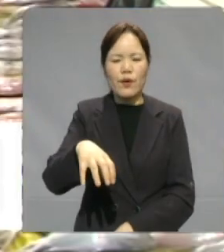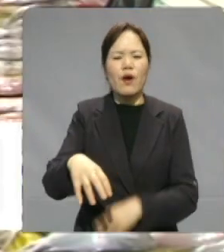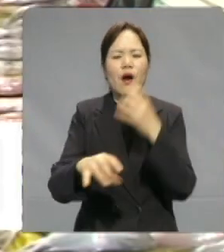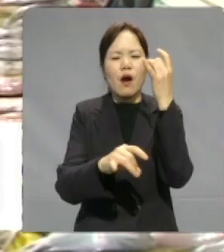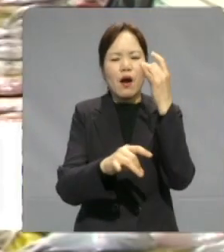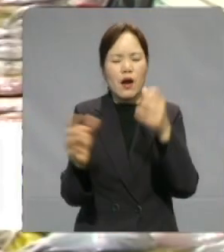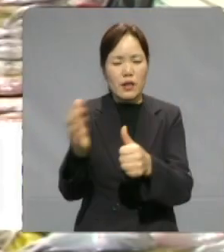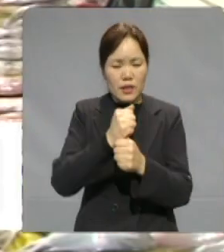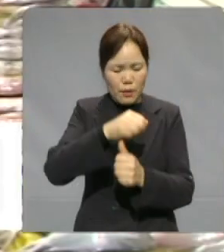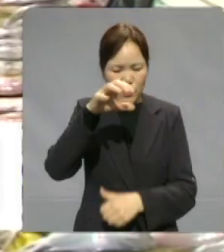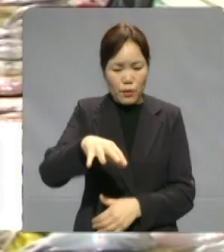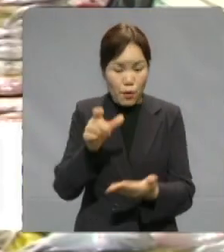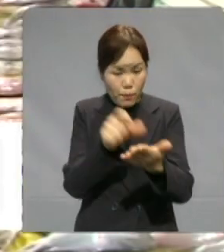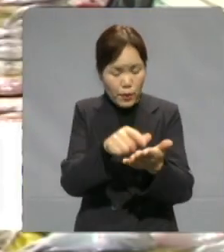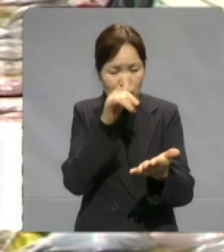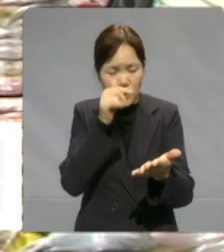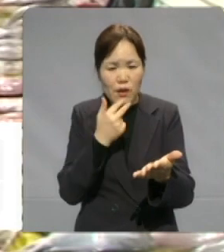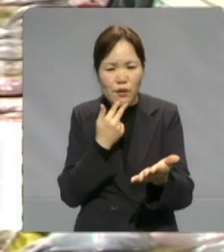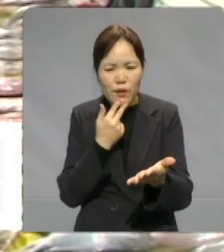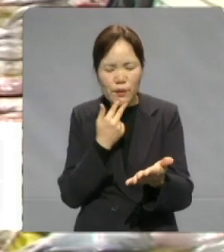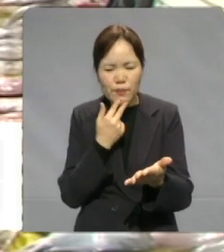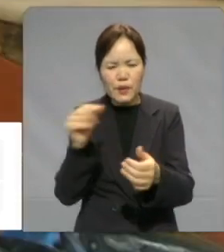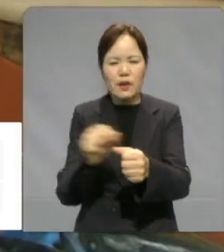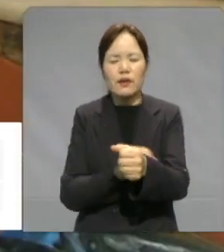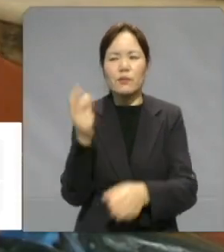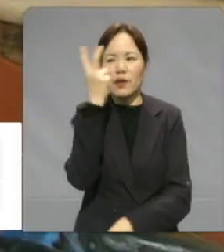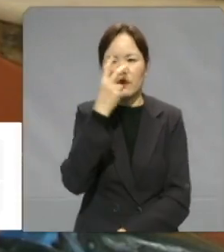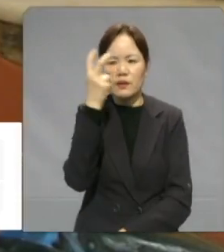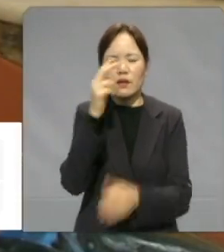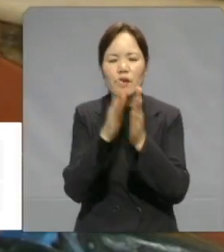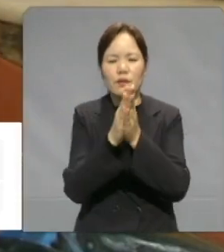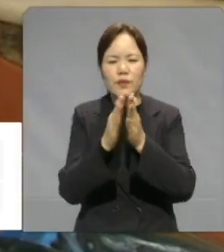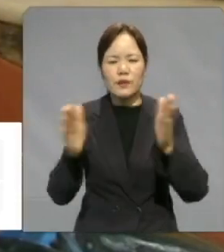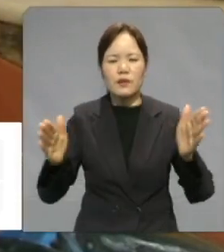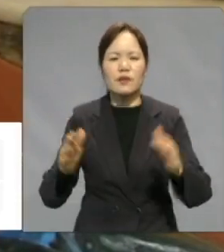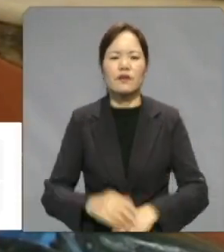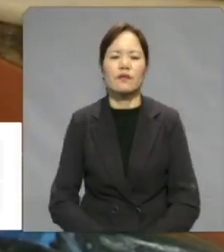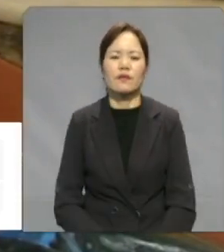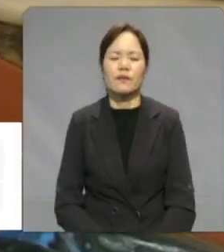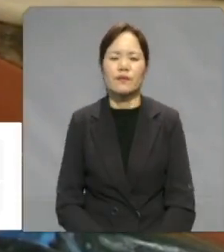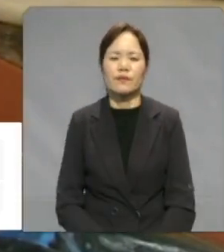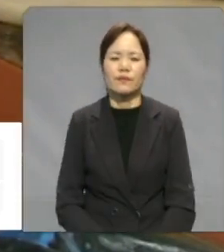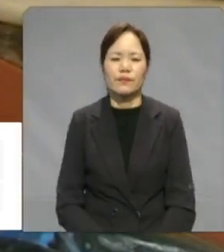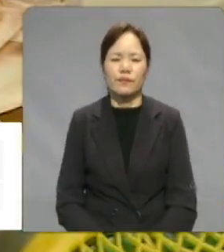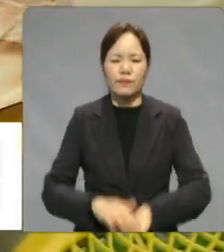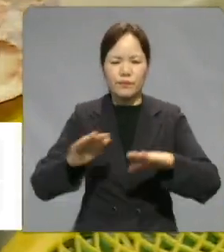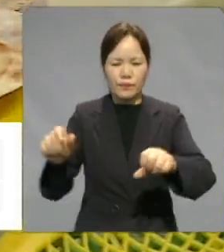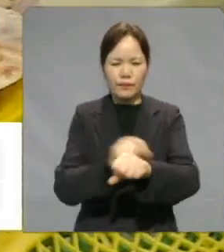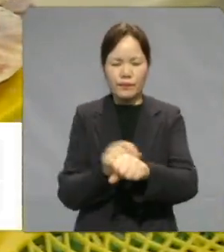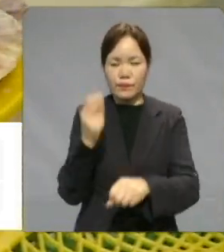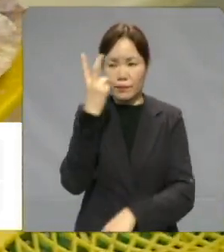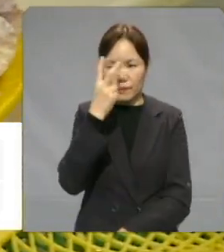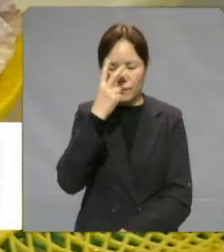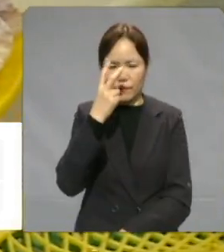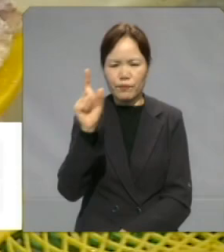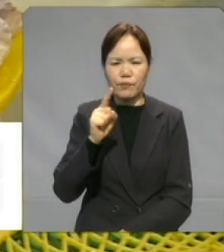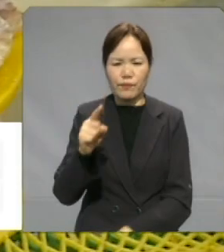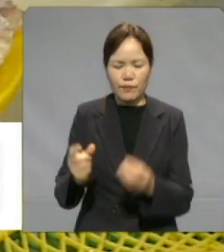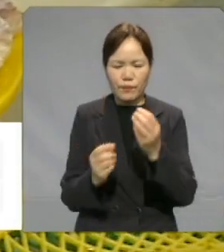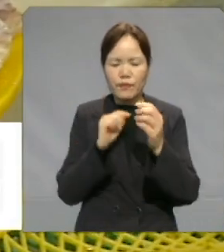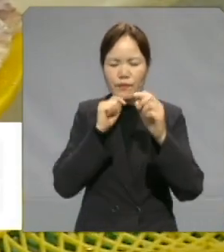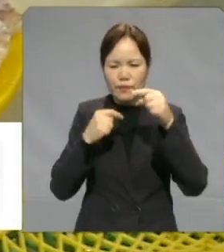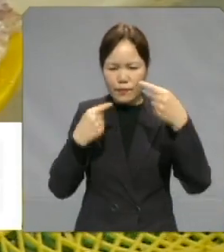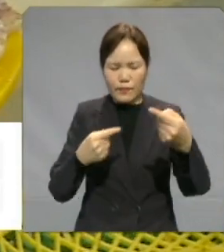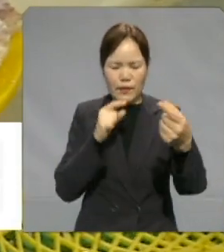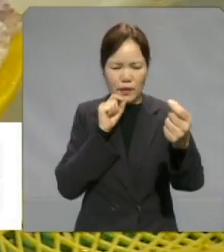원산지 표시 이행 여부 등을 확인하는 특별점검을 실시한다고 밝혔습니다. 이번 특별점검은 설 명절을